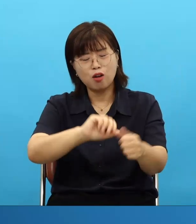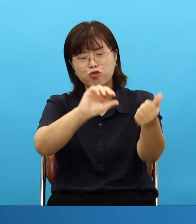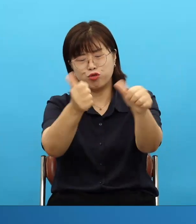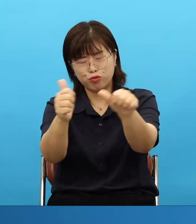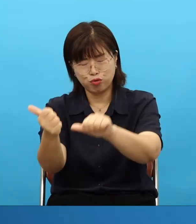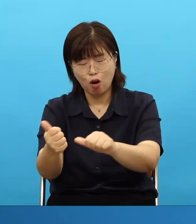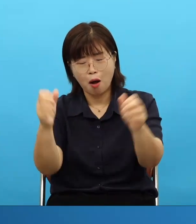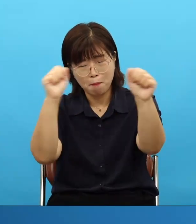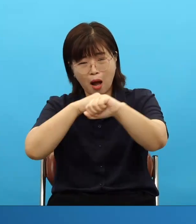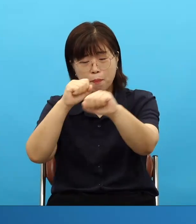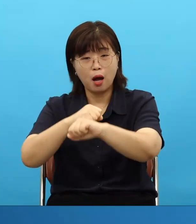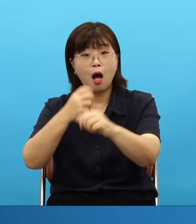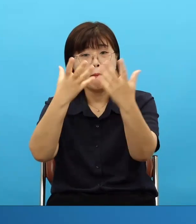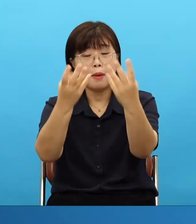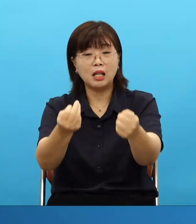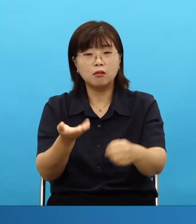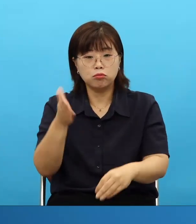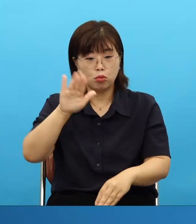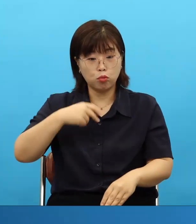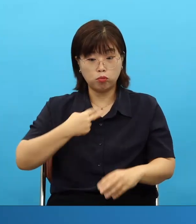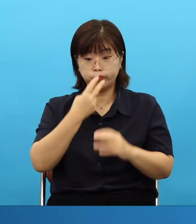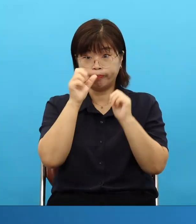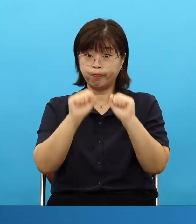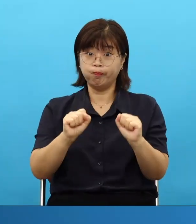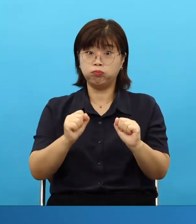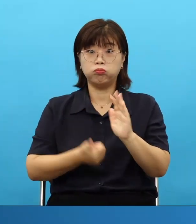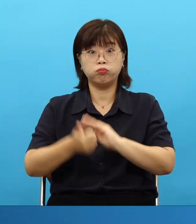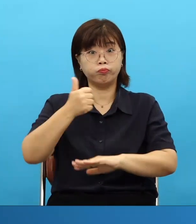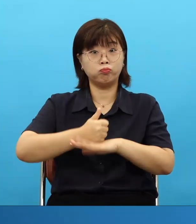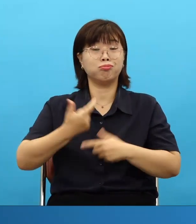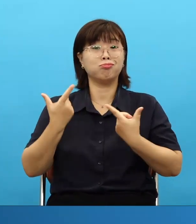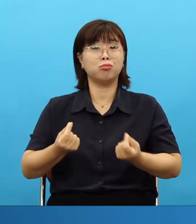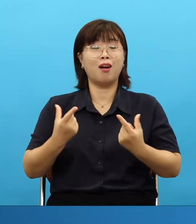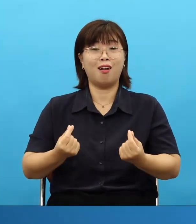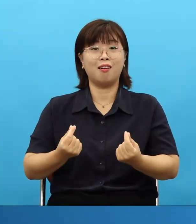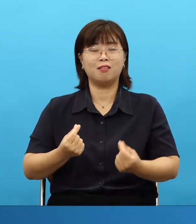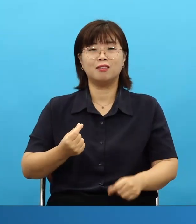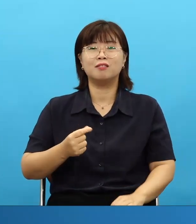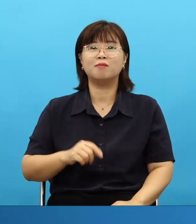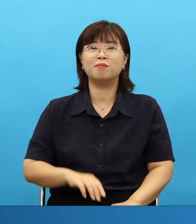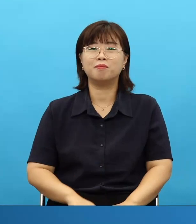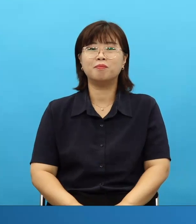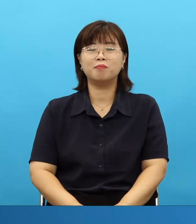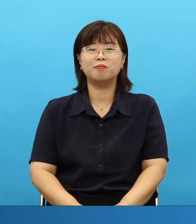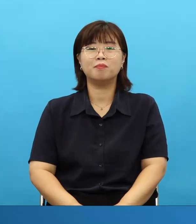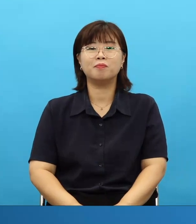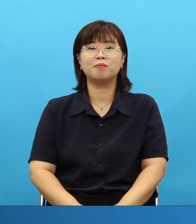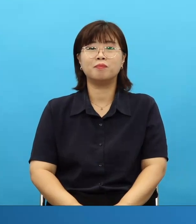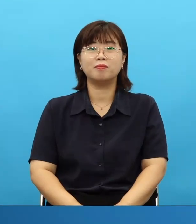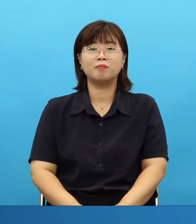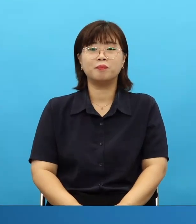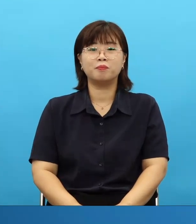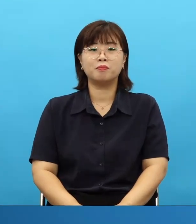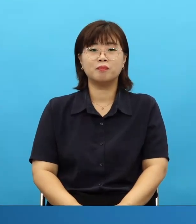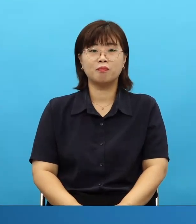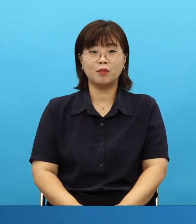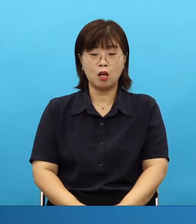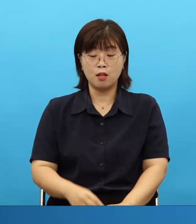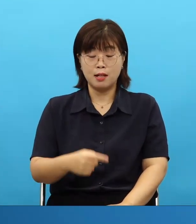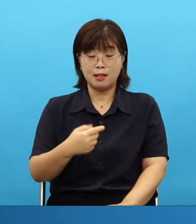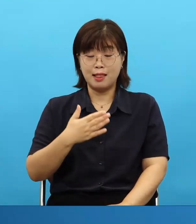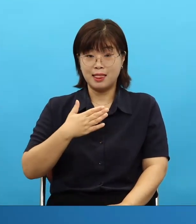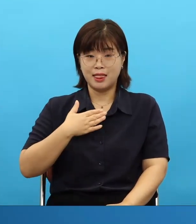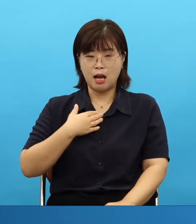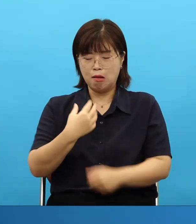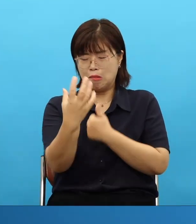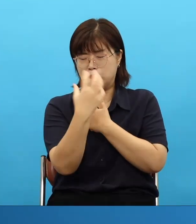all sorts of threats and bribes and malice, but all of them, they were destroyed, not me. 그게 다 이렇게 하나씩 하나씩 망했는데 그